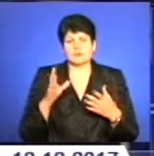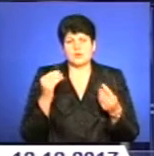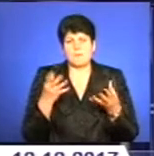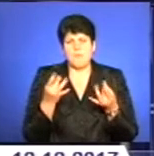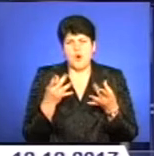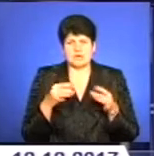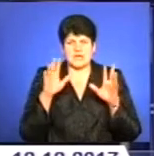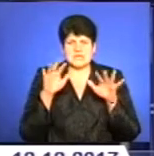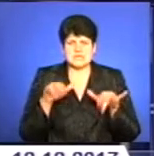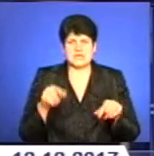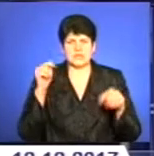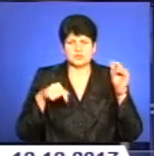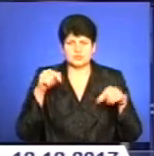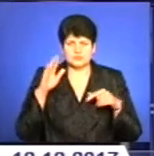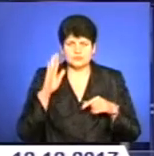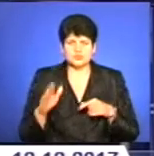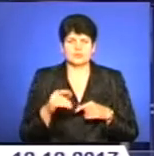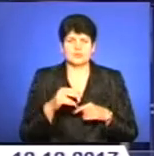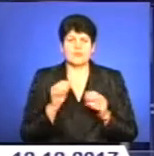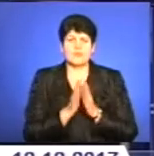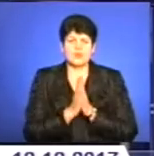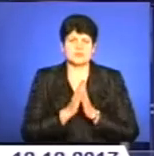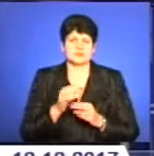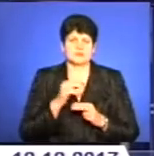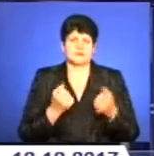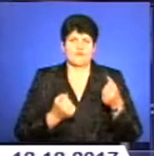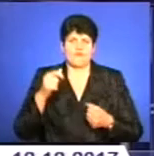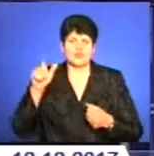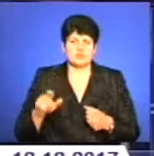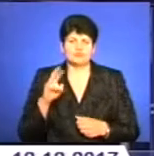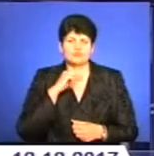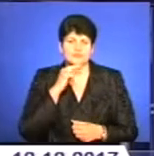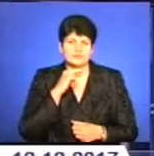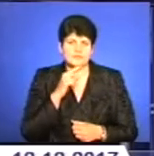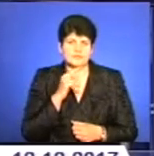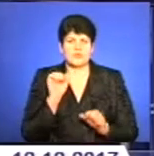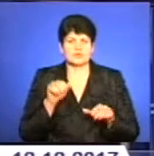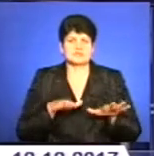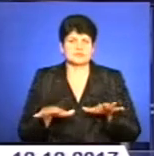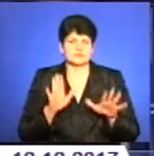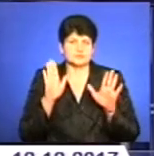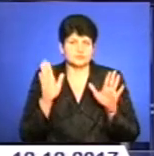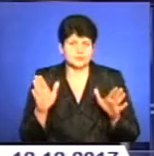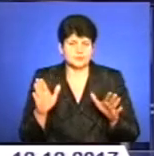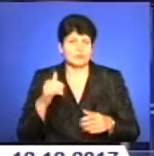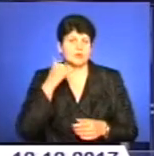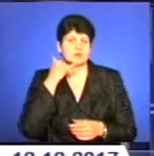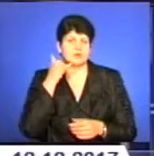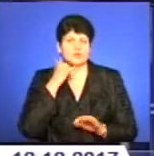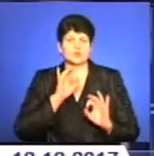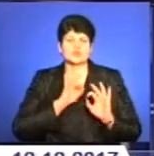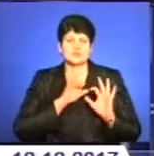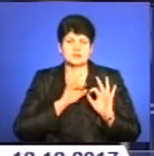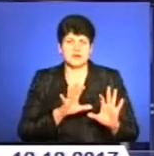з дощем. Відтак застерігають водіїв бути обачними, адже на дорогах можлива ожеледиця. Детальніше телефоном розповість